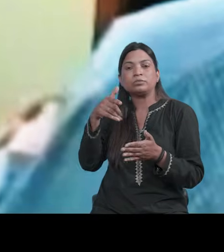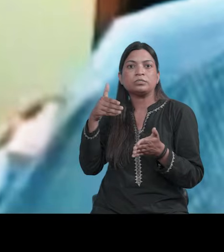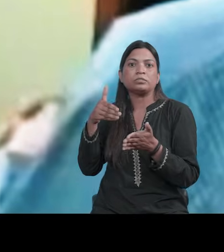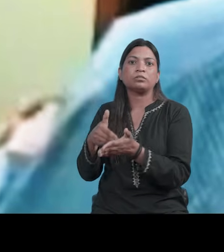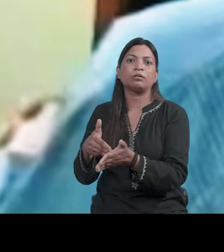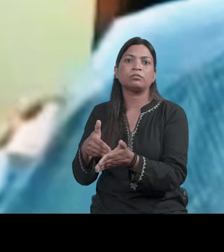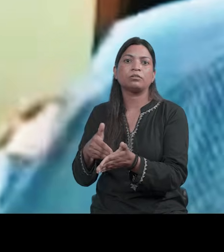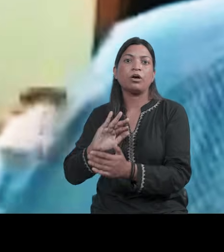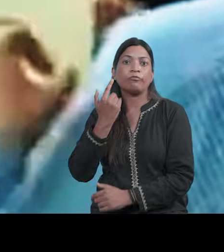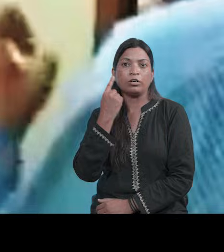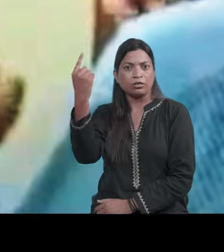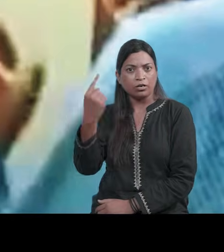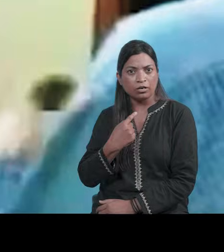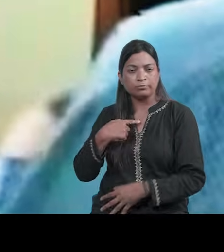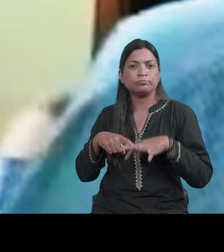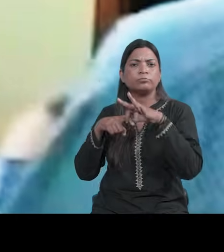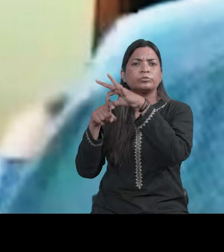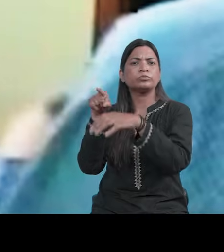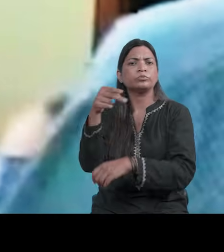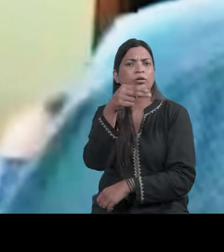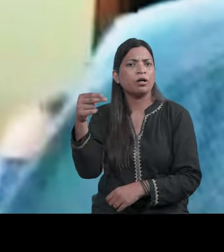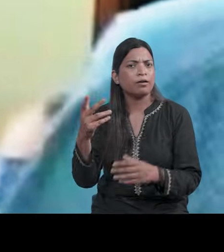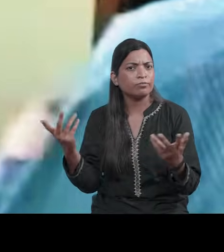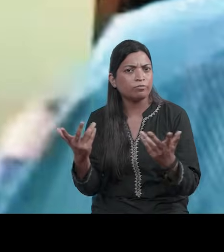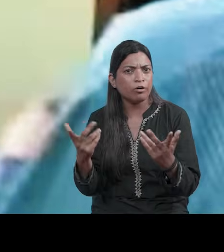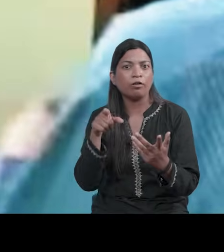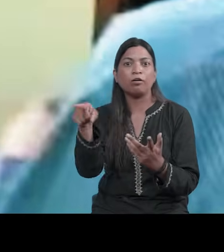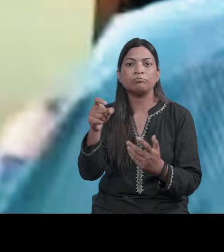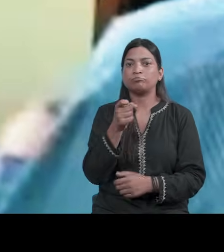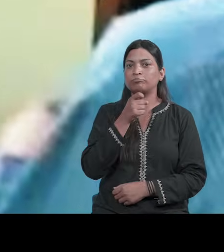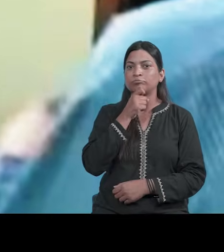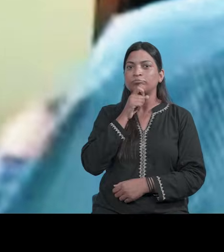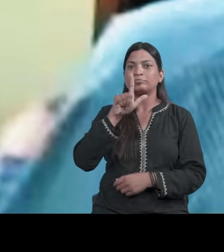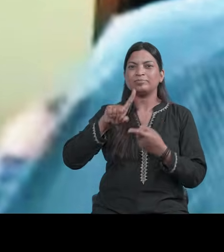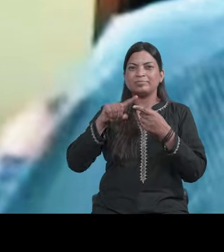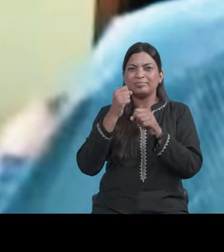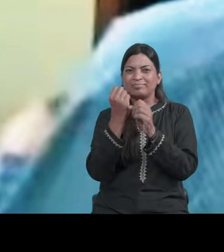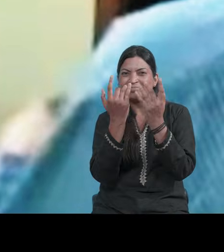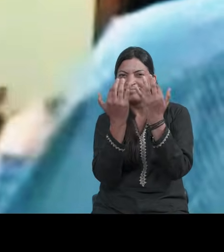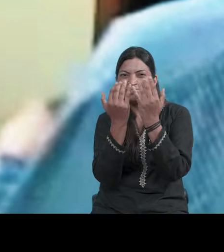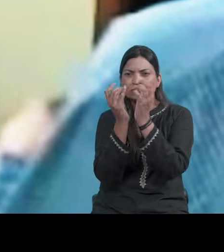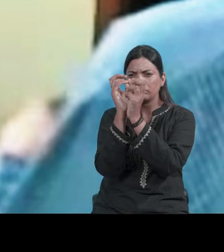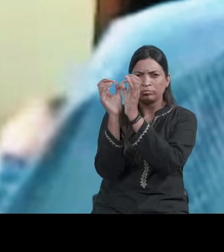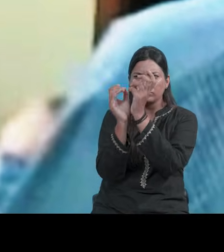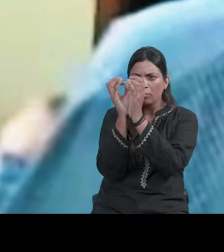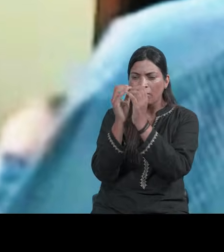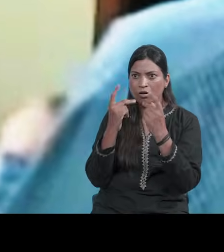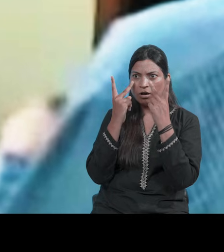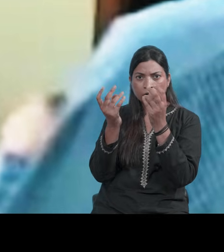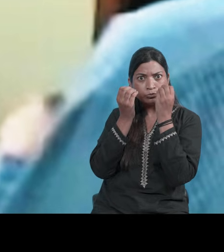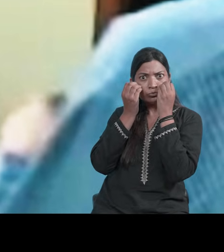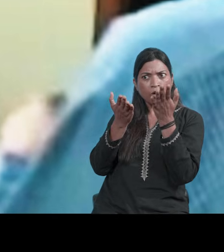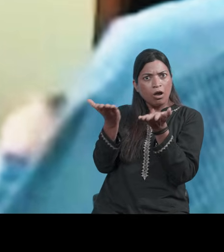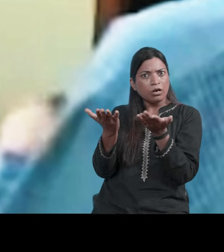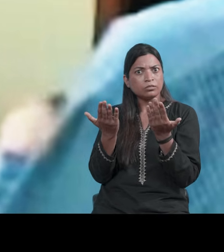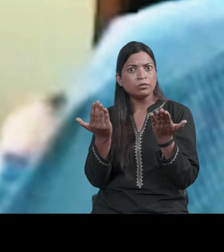तो मैंने उससे नाम पूछा तो उसने पैरों से कुछ करके ऐसे दिखाया, तो हमको लगा ये तो पैरों से भी साइन लैंग्वेज यूज़ कर